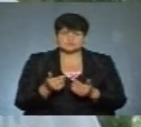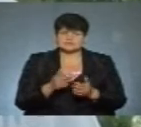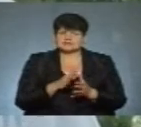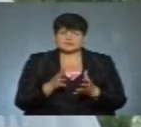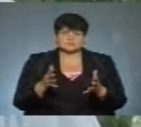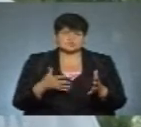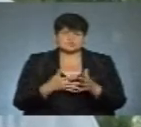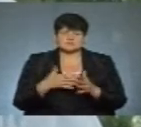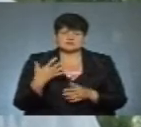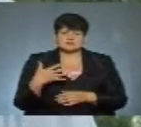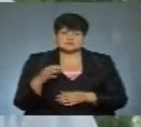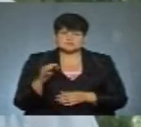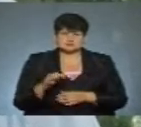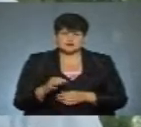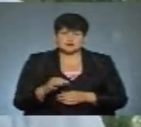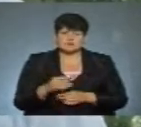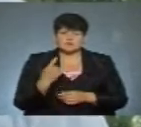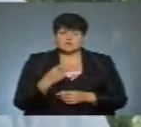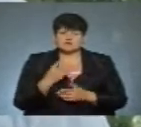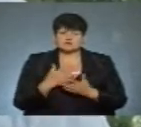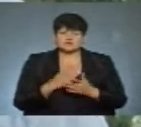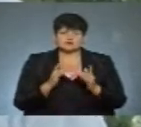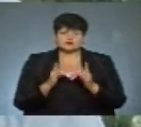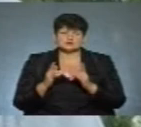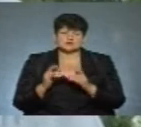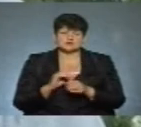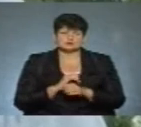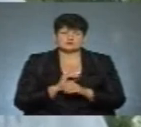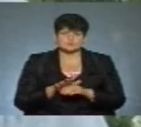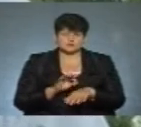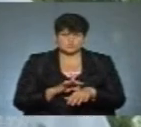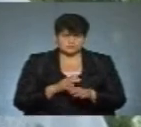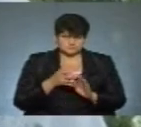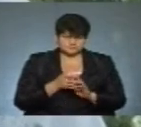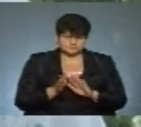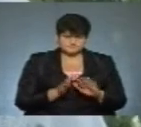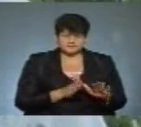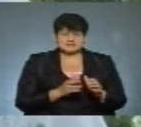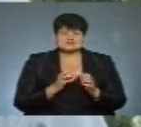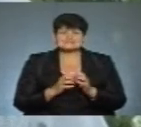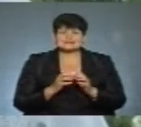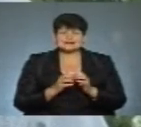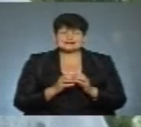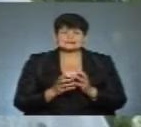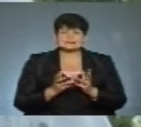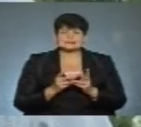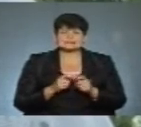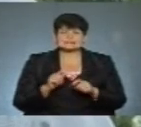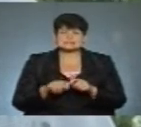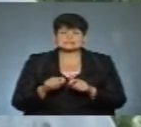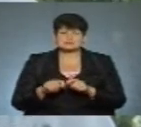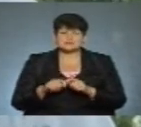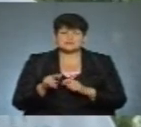50%. Мова про ліжка для ковідних хворих, щоб ми розуміли. Середня кількість тестувань